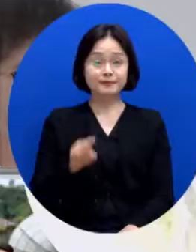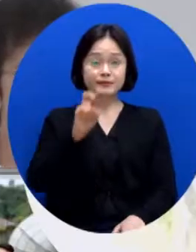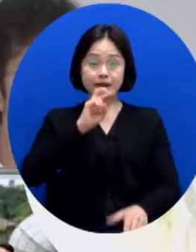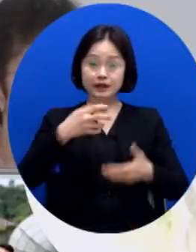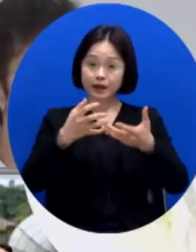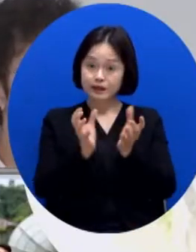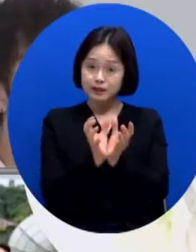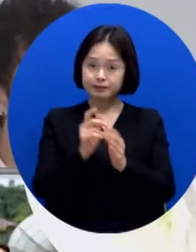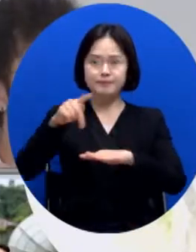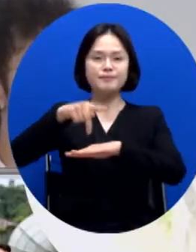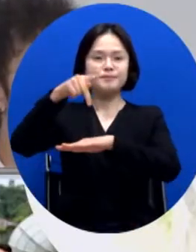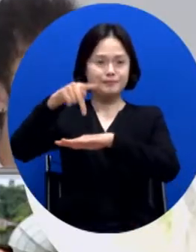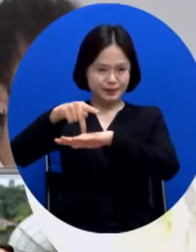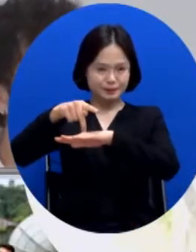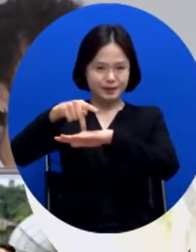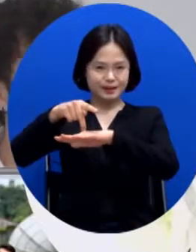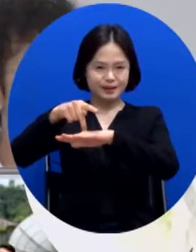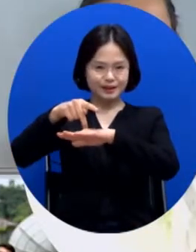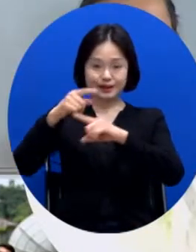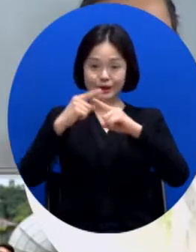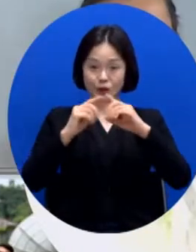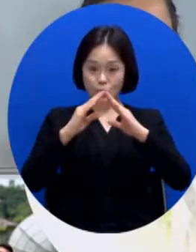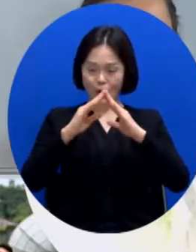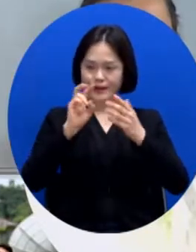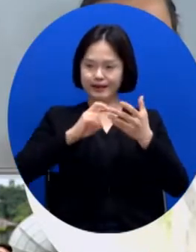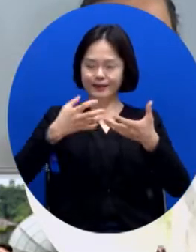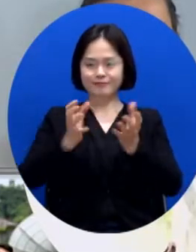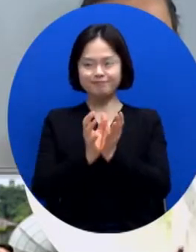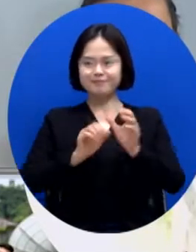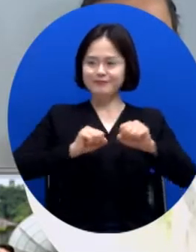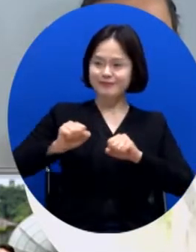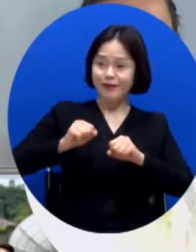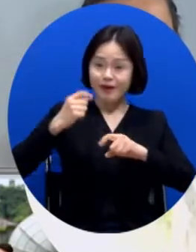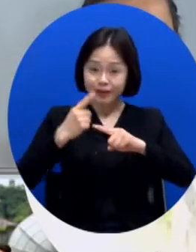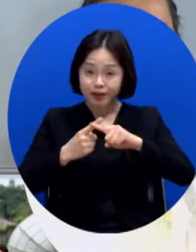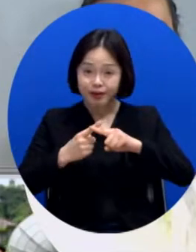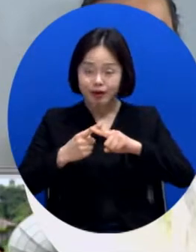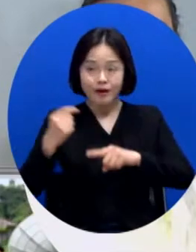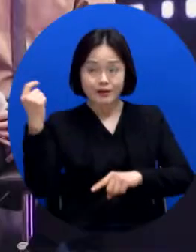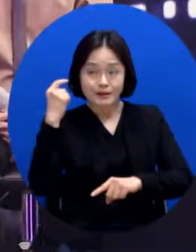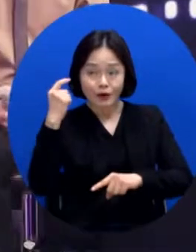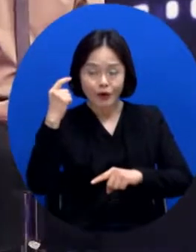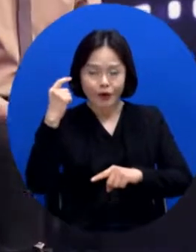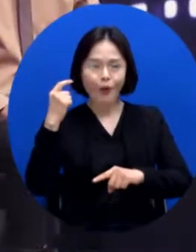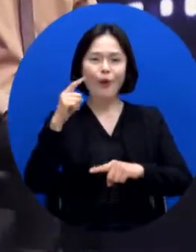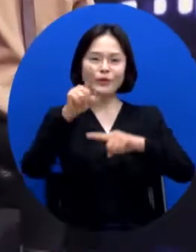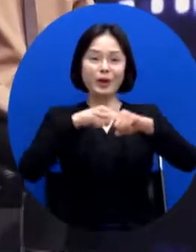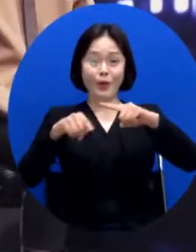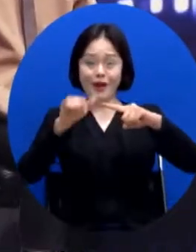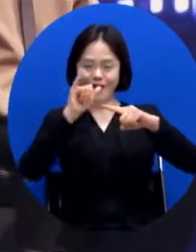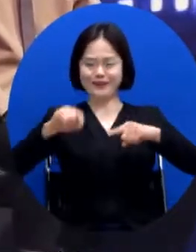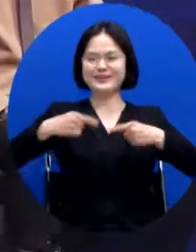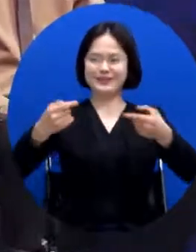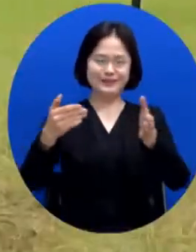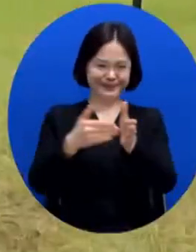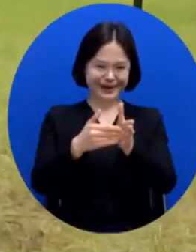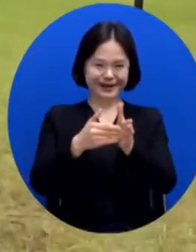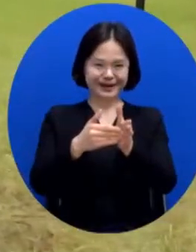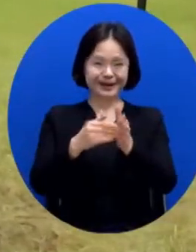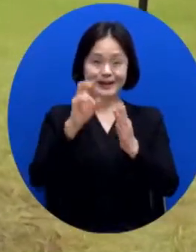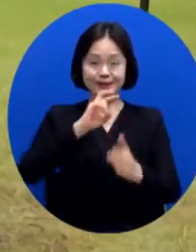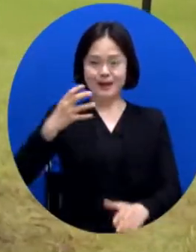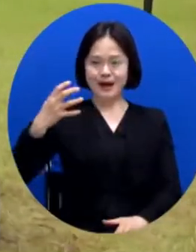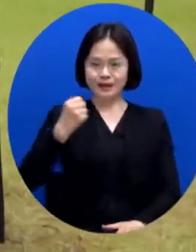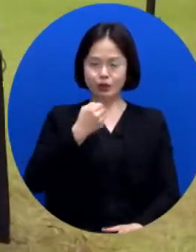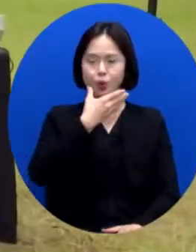밴드는 필리핀 빅토리아 교회의 찬양 밴드로 활동 중 이번 대회에 참여했습니다. 무엇보다 음악으로 복음을 전한다는